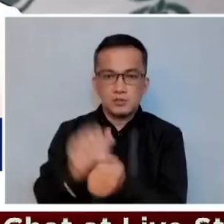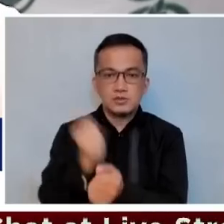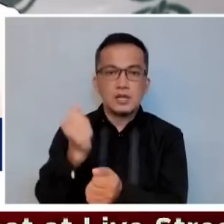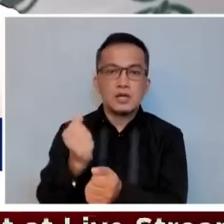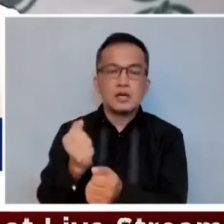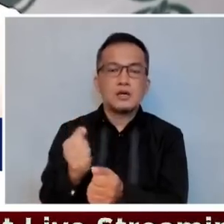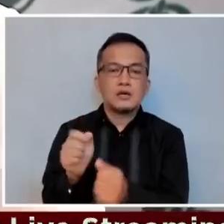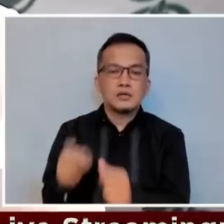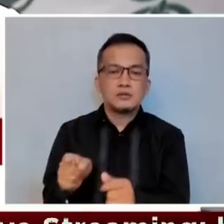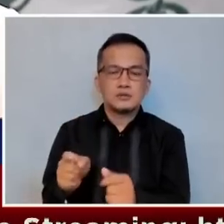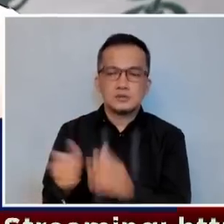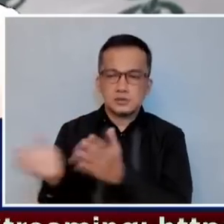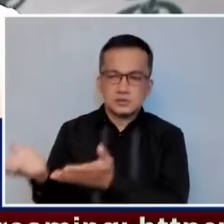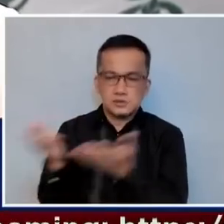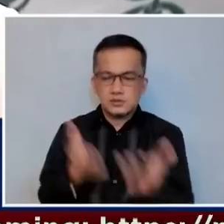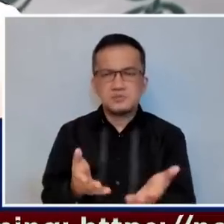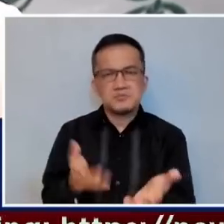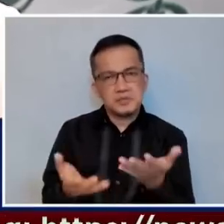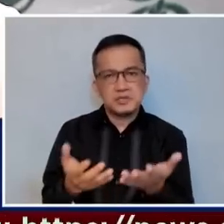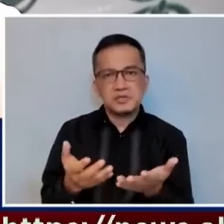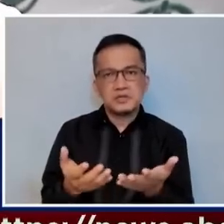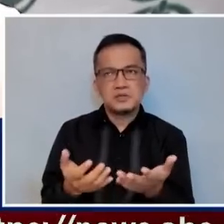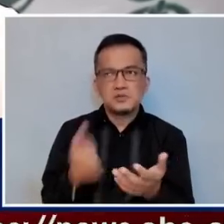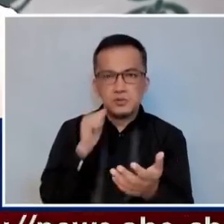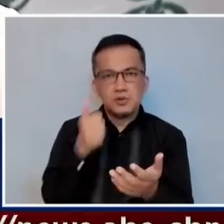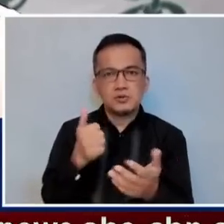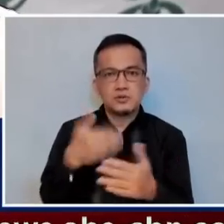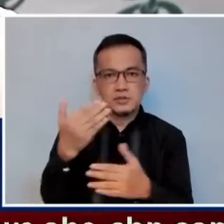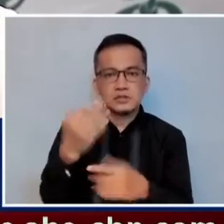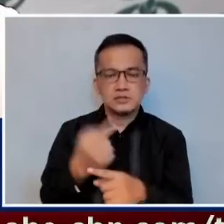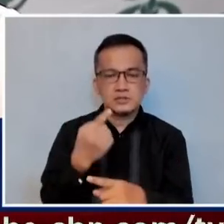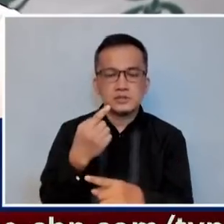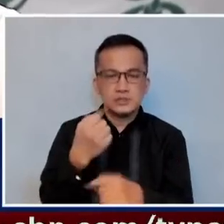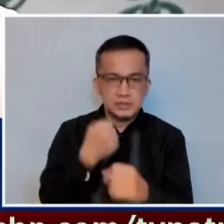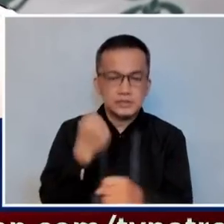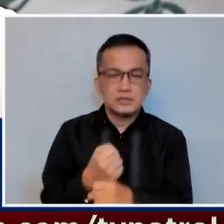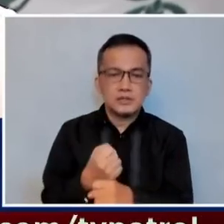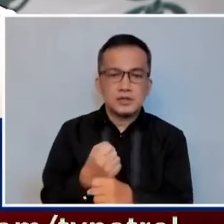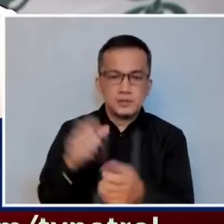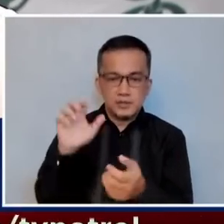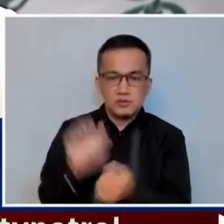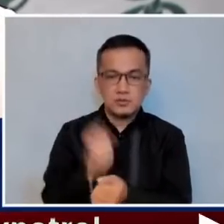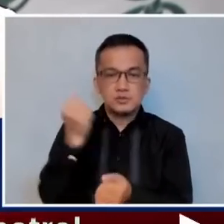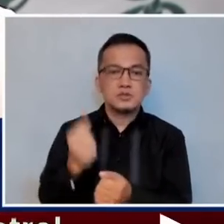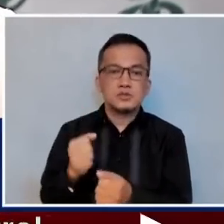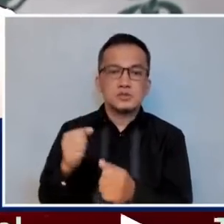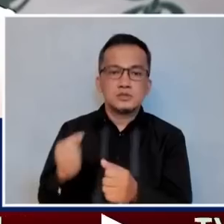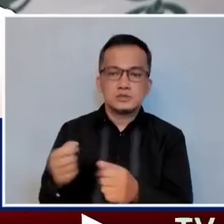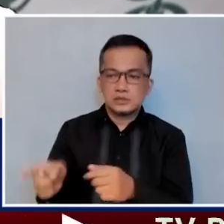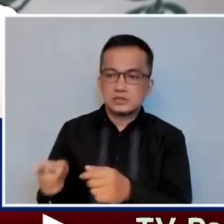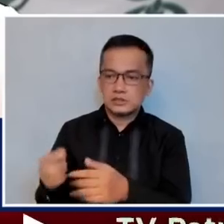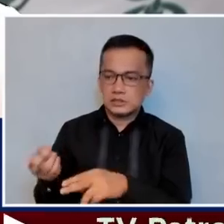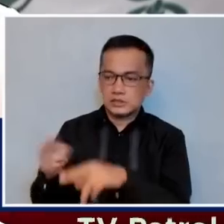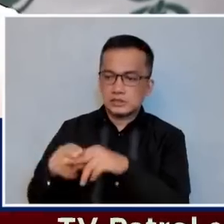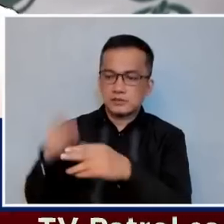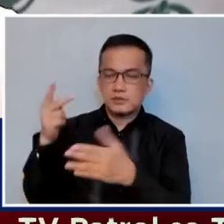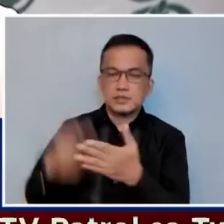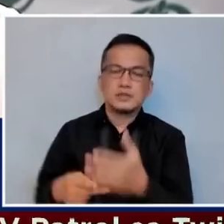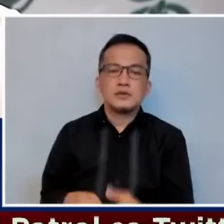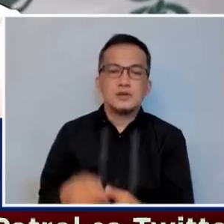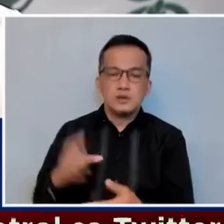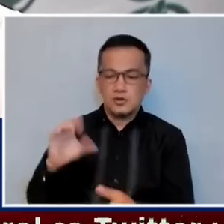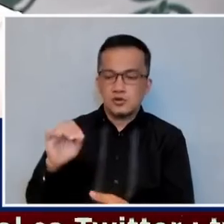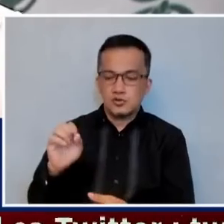it could be now, it could be tomorrow, it could be next year. Pag naubos na yan, siyempre, tataas nila yung presyo dahil yung cost